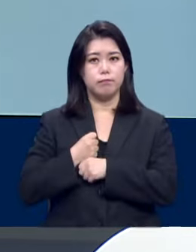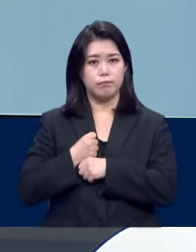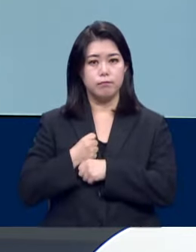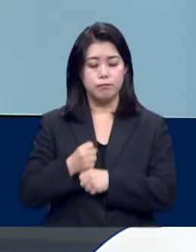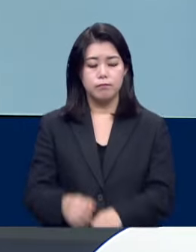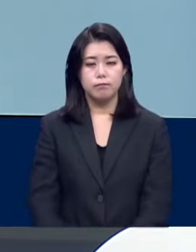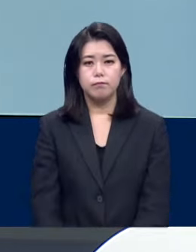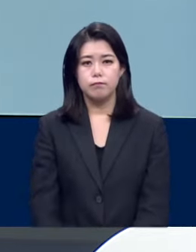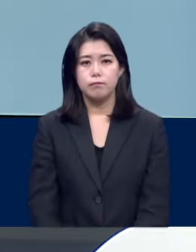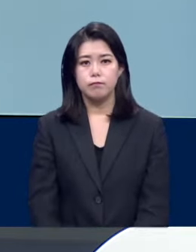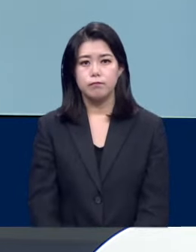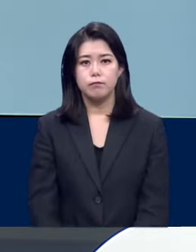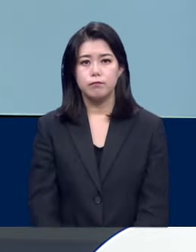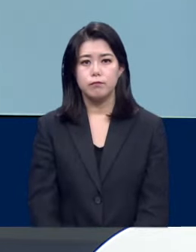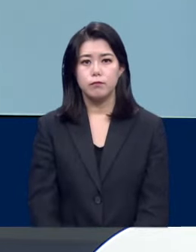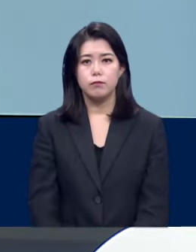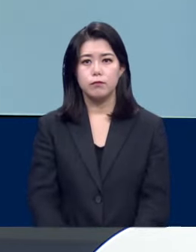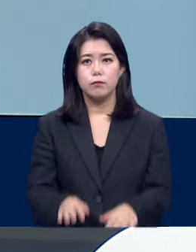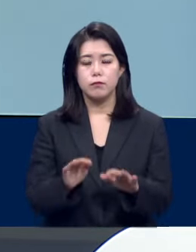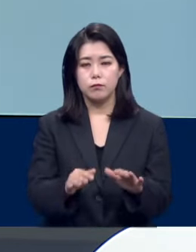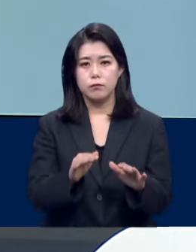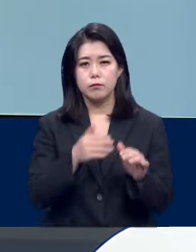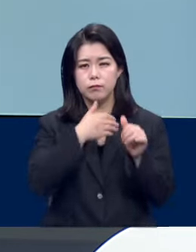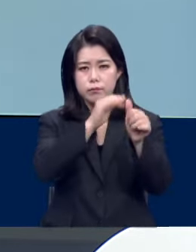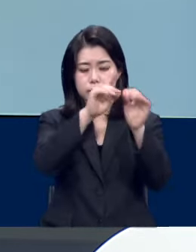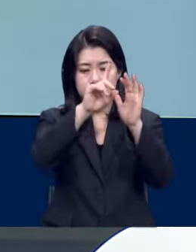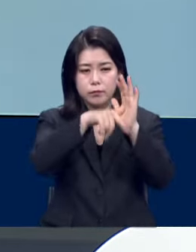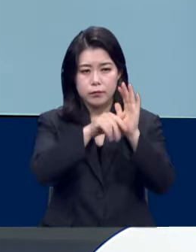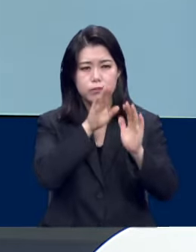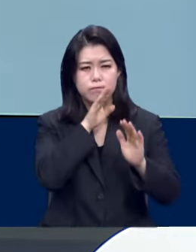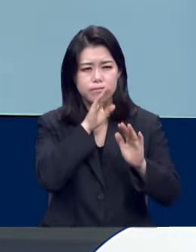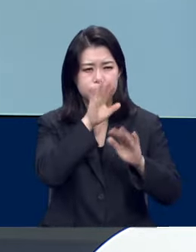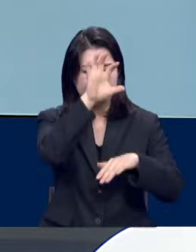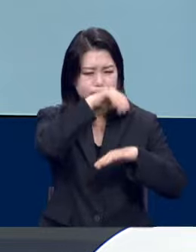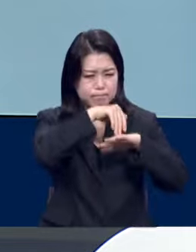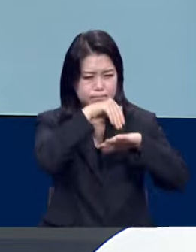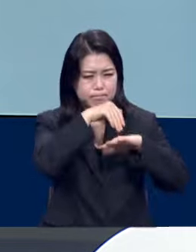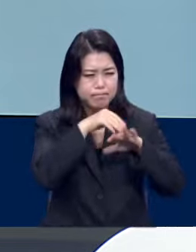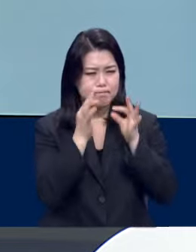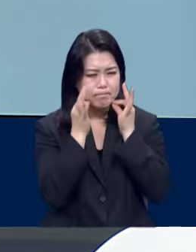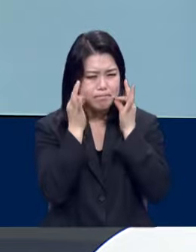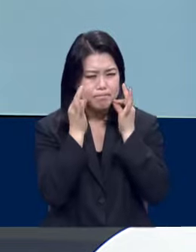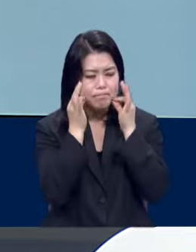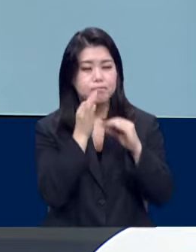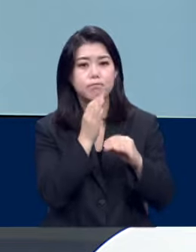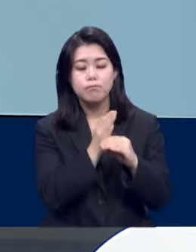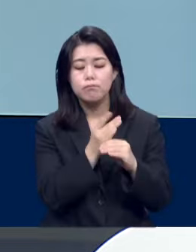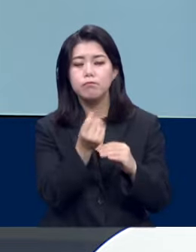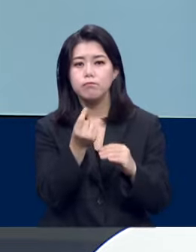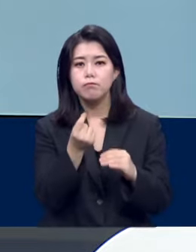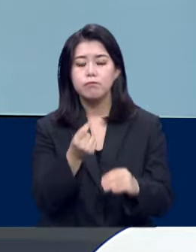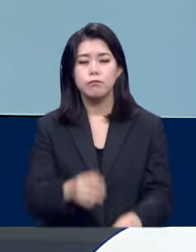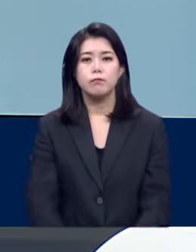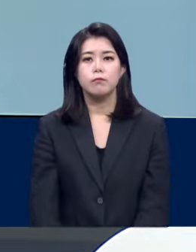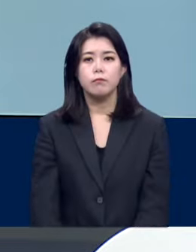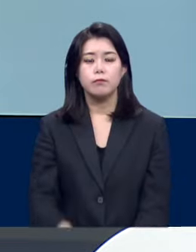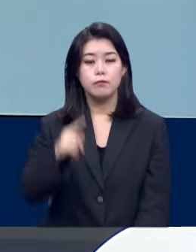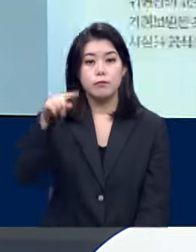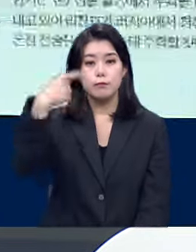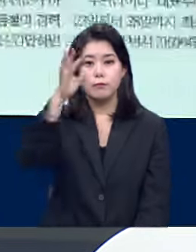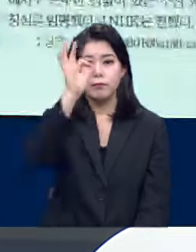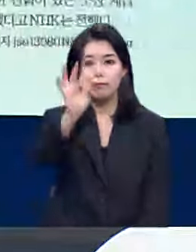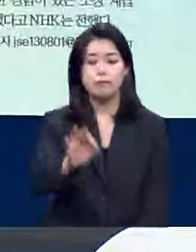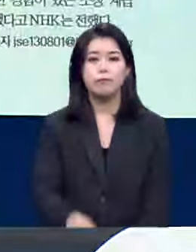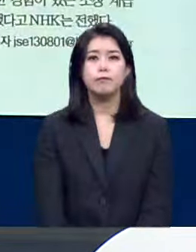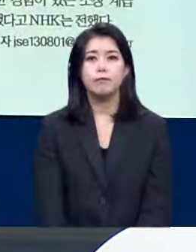상당히 이 북한군 파병에 있어서 좀 공을 드리고 있다라는 생각이 들긴 드는데 다음 기사를 좀